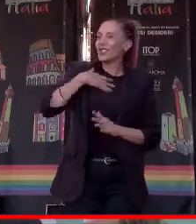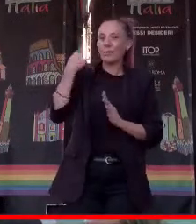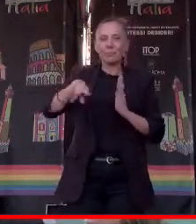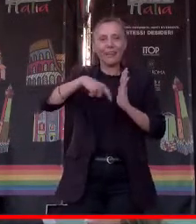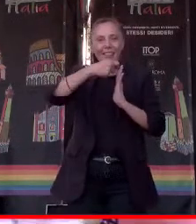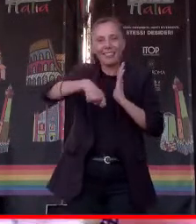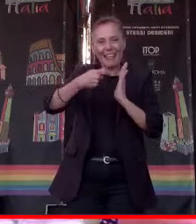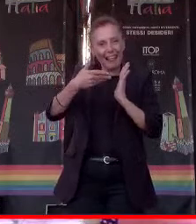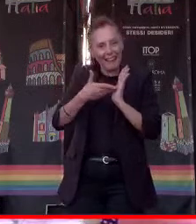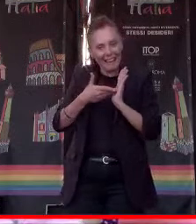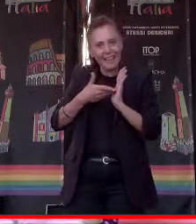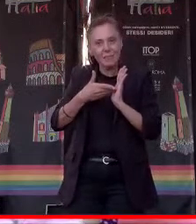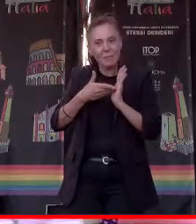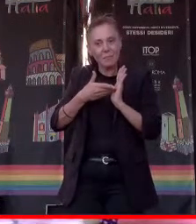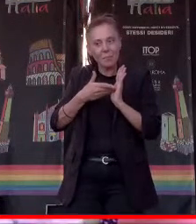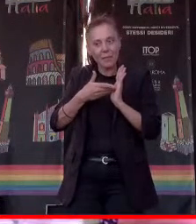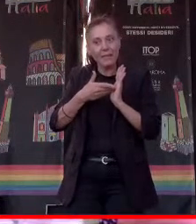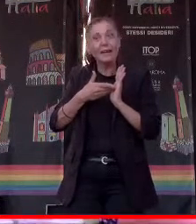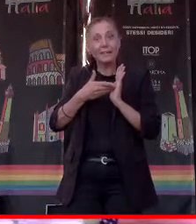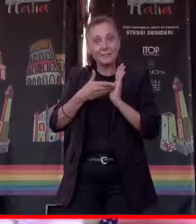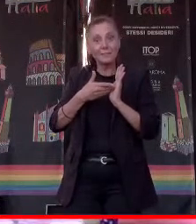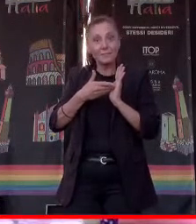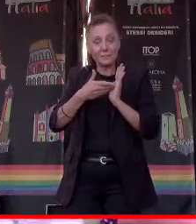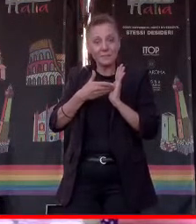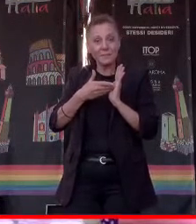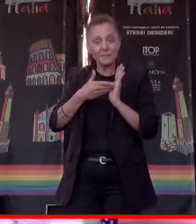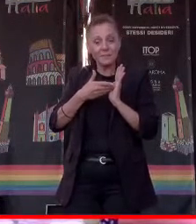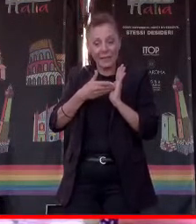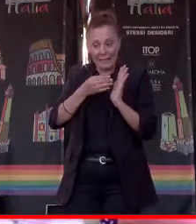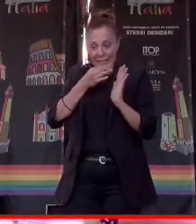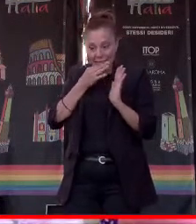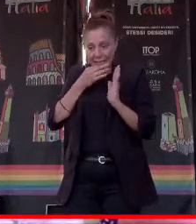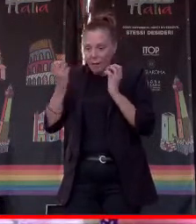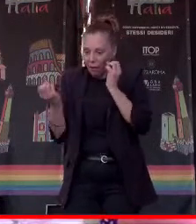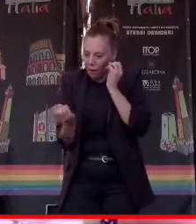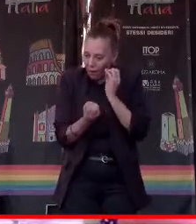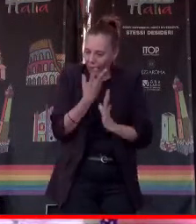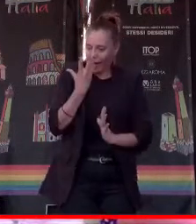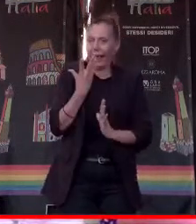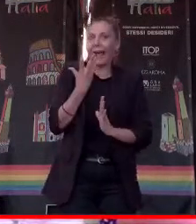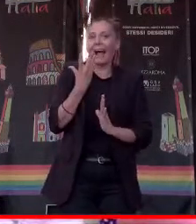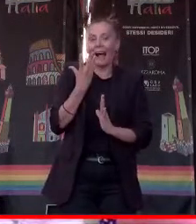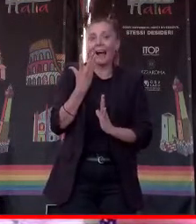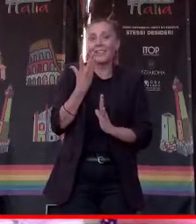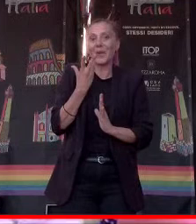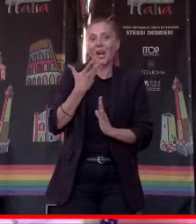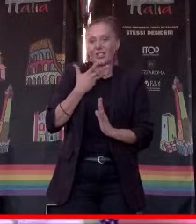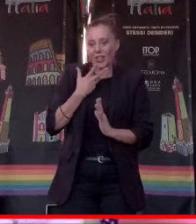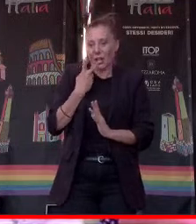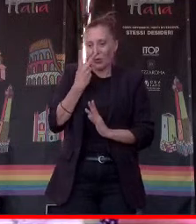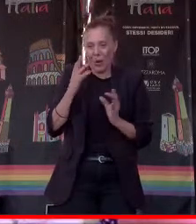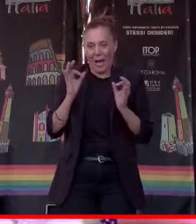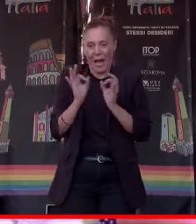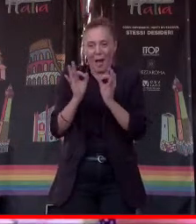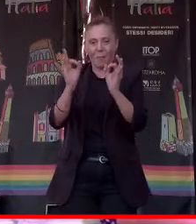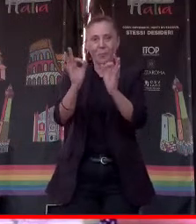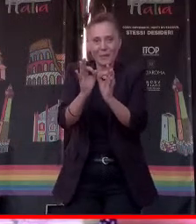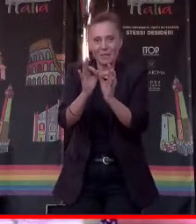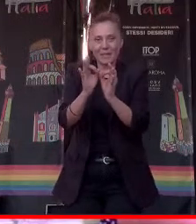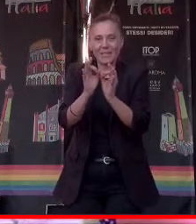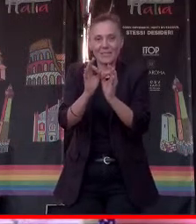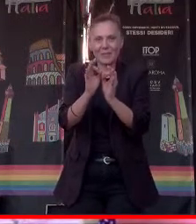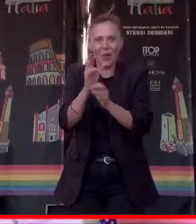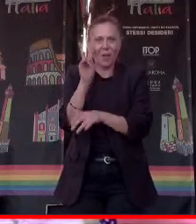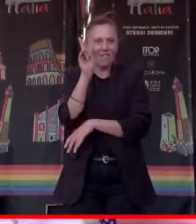delibera viene tra i due appuntamenti che abbiamo costruito. Ecco Valentina che parla. Valentina, volete far